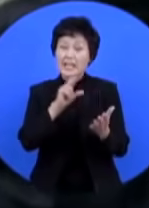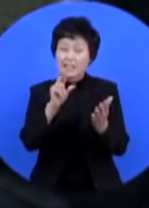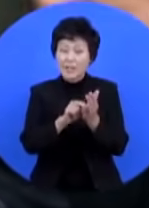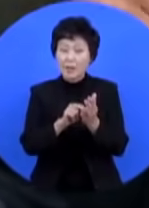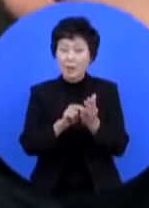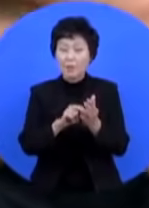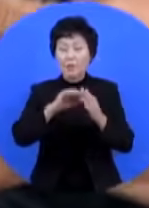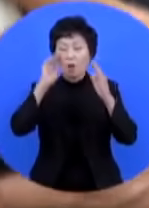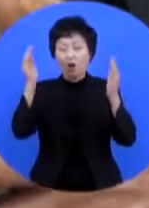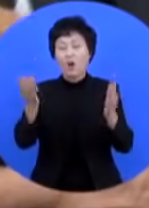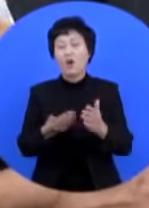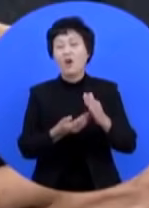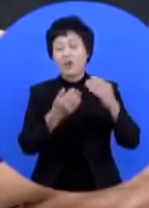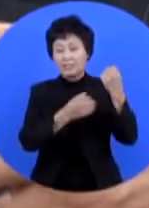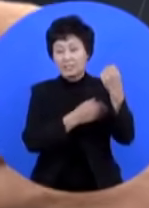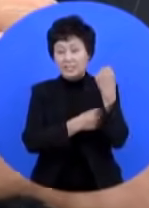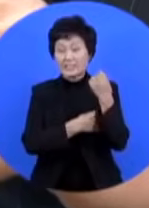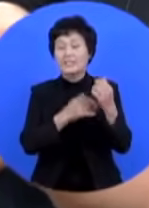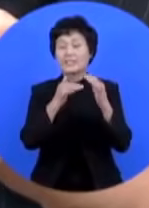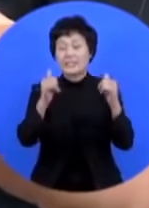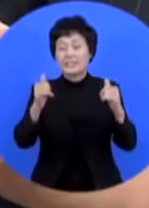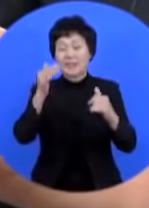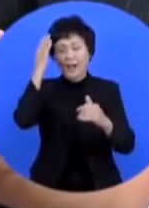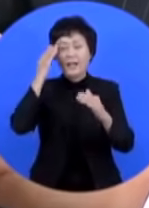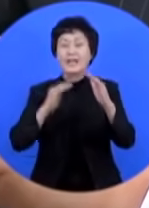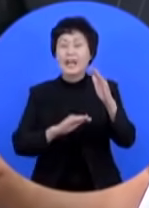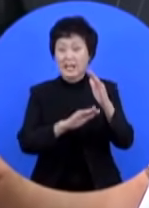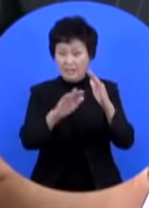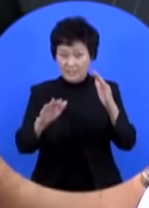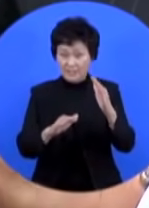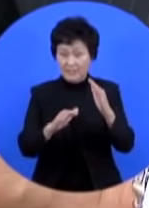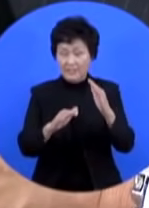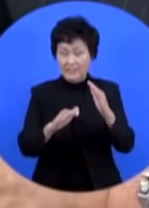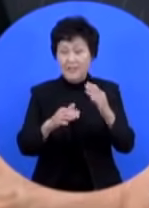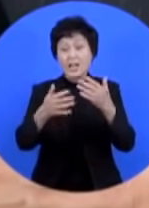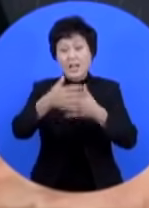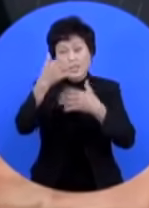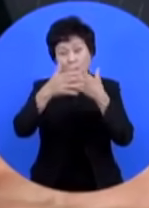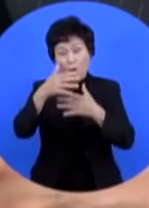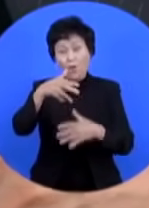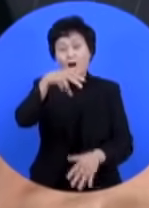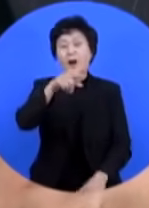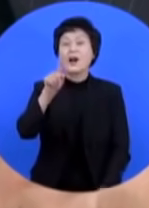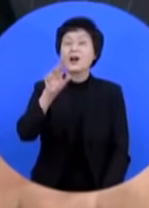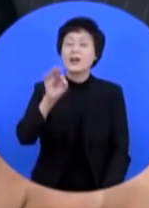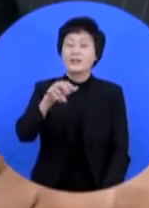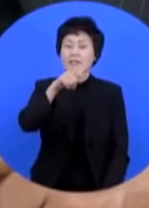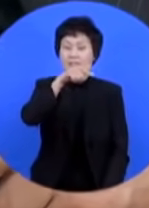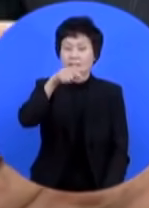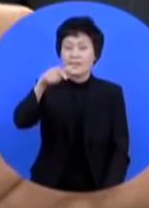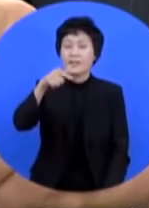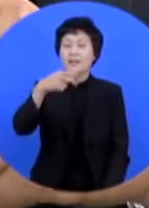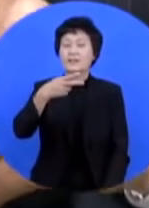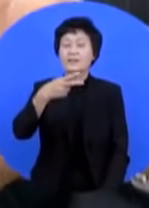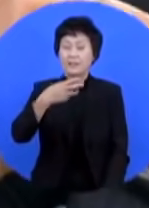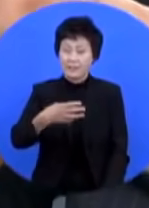우리 창끝 그 영화도 했던 창끝 그 내용이잖아요. 네. 근데 여기 안에 이렇게